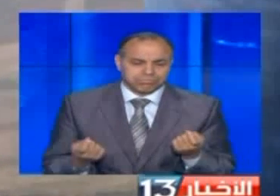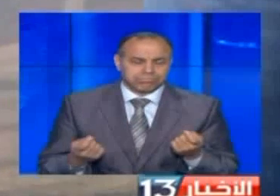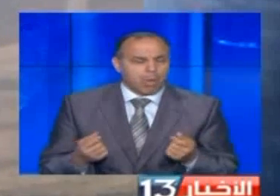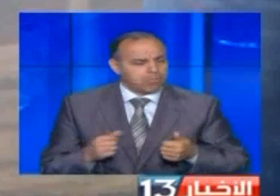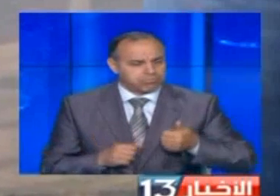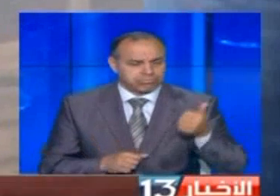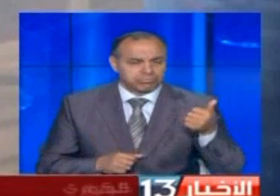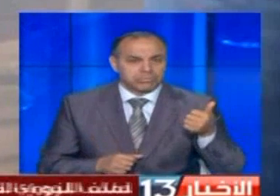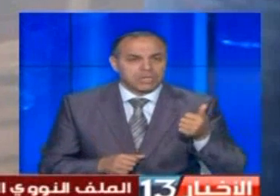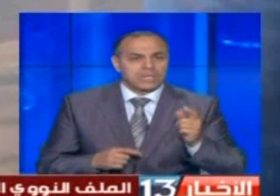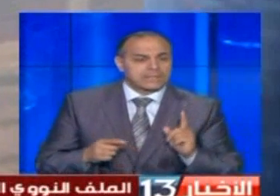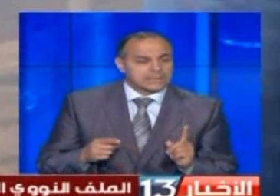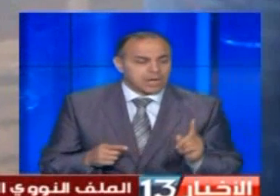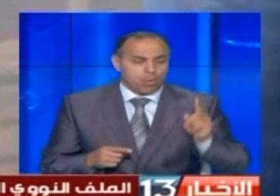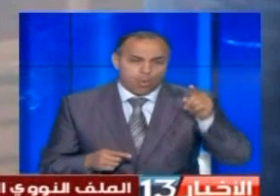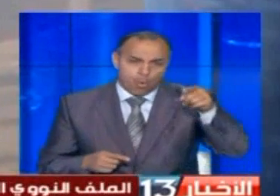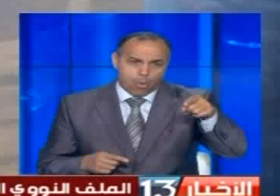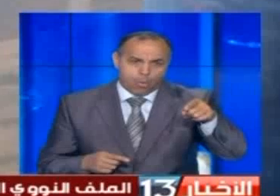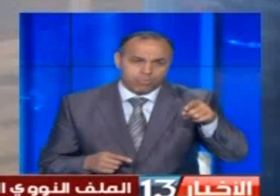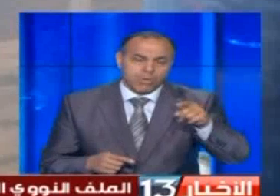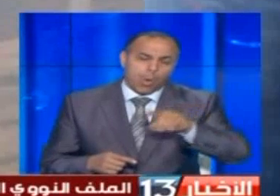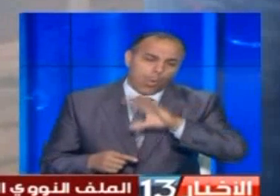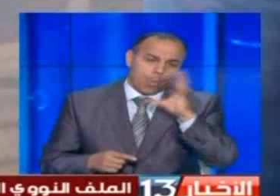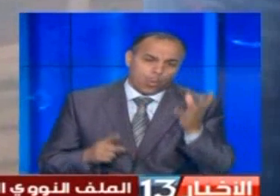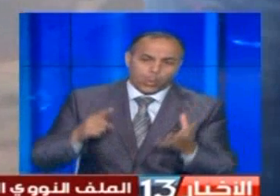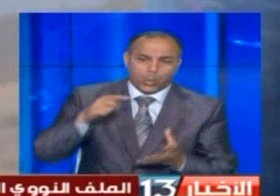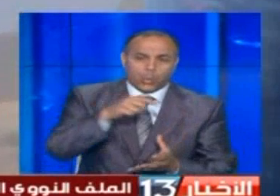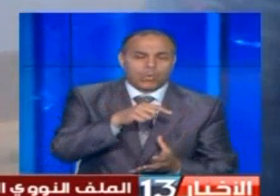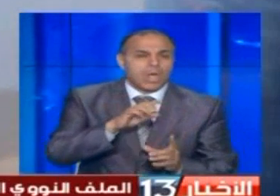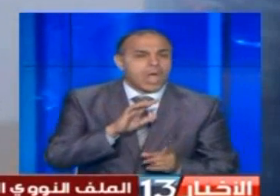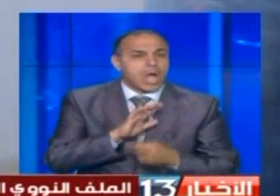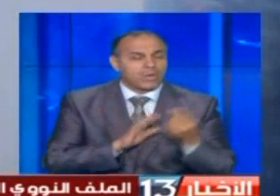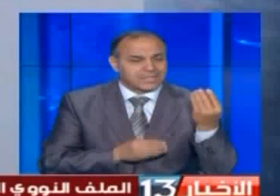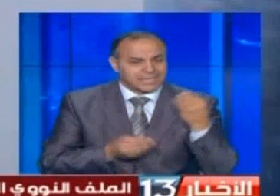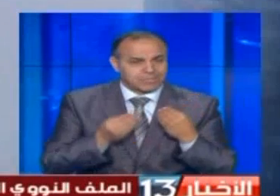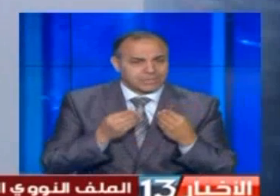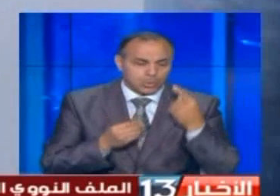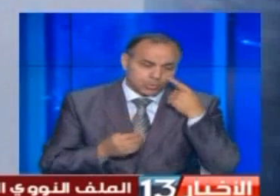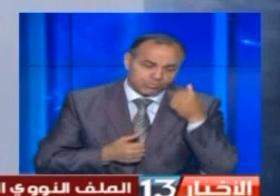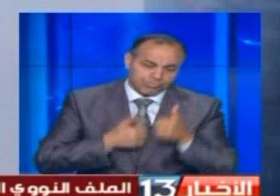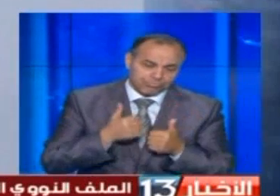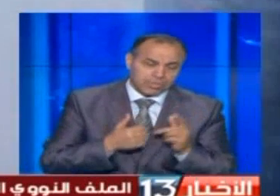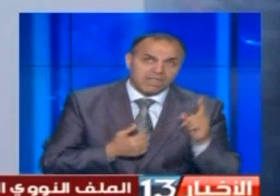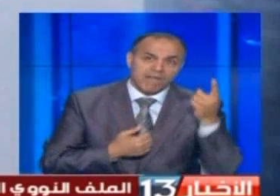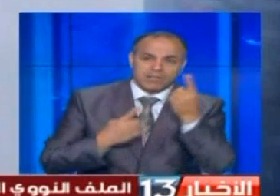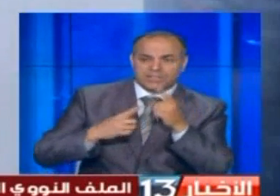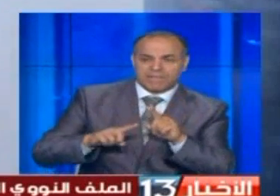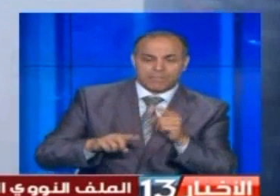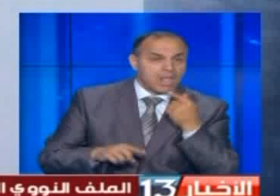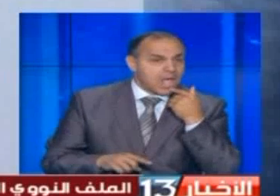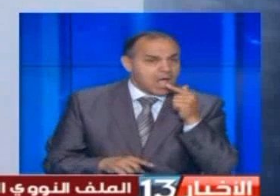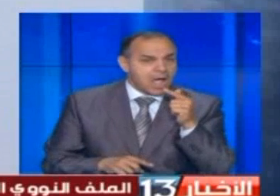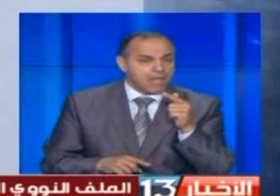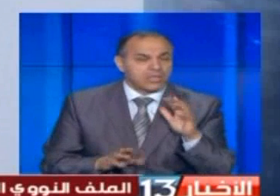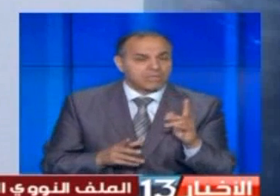ناجحة في اعتراض صاروخ باليستي عابر للقارات، وهو أول تجربة لاختبار نظام دفاعي